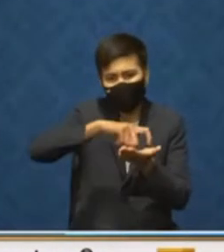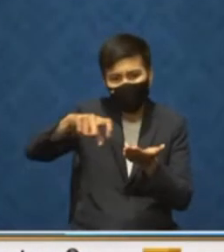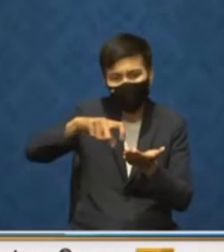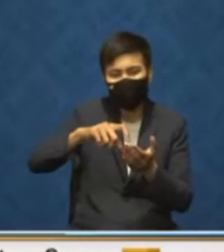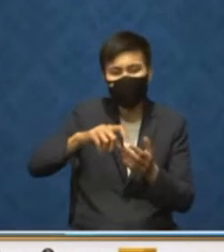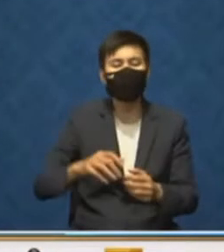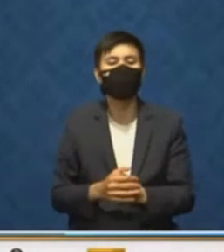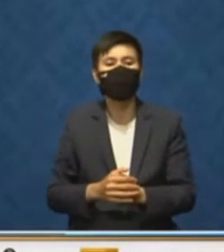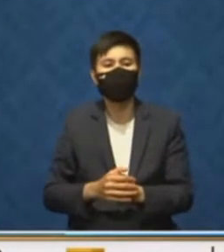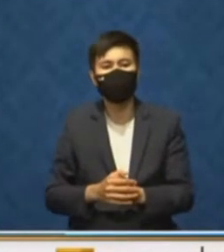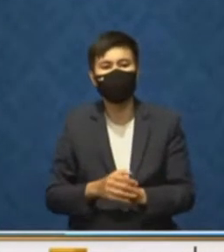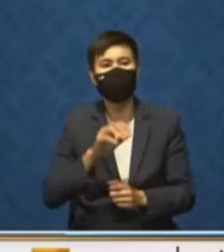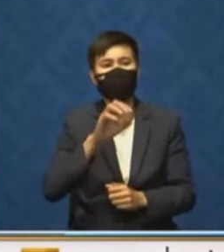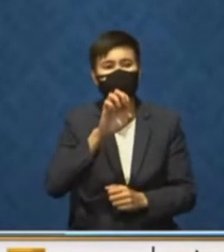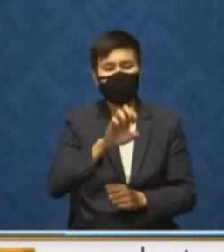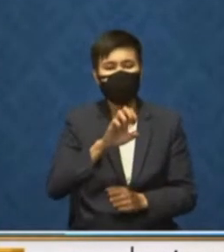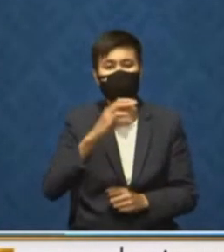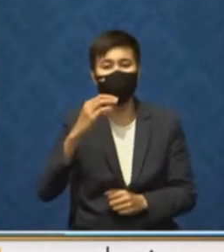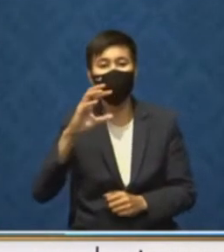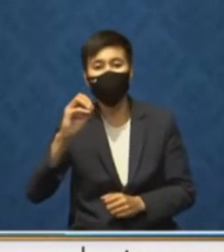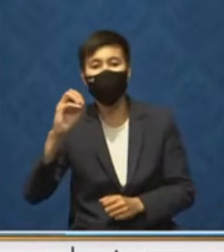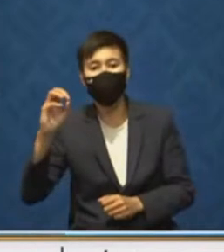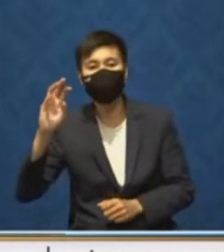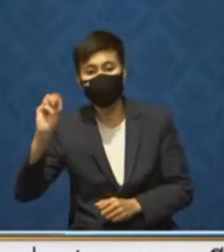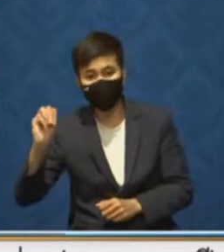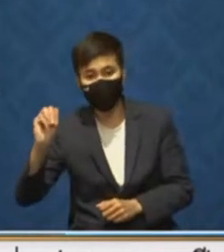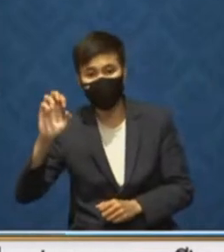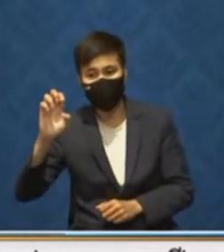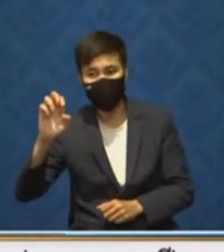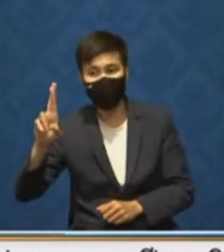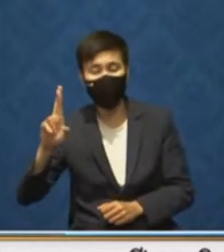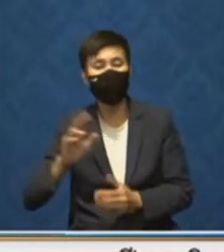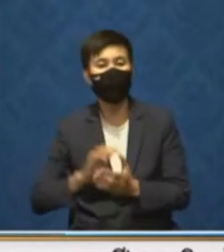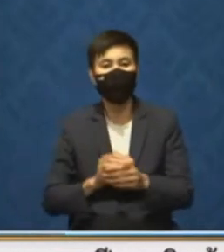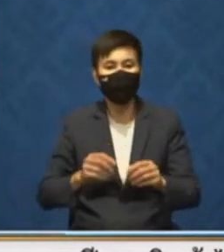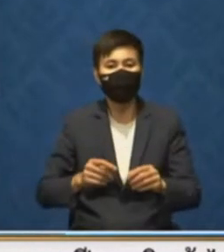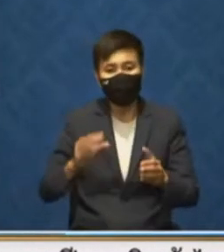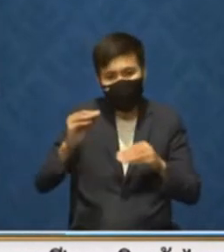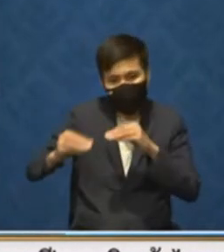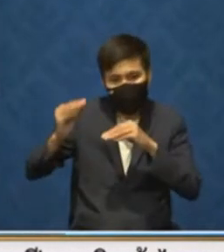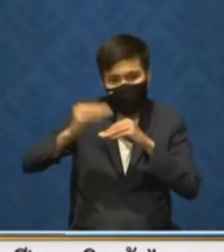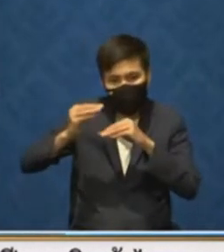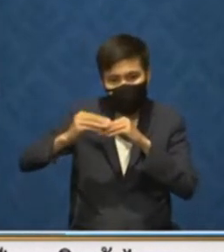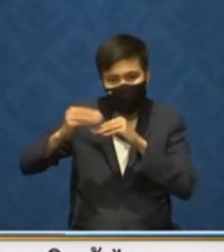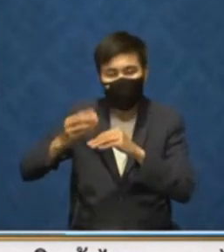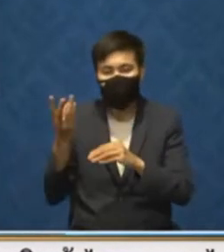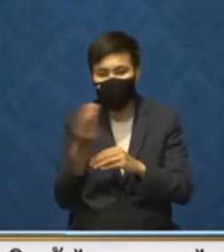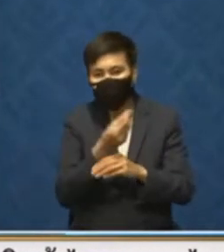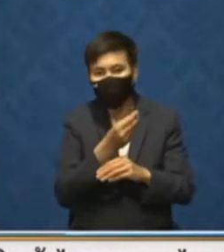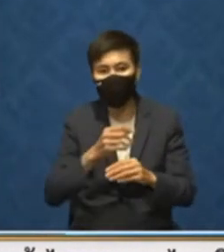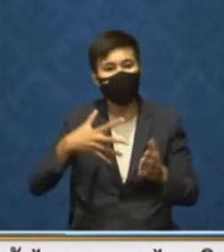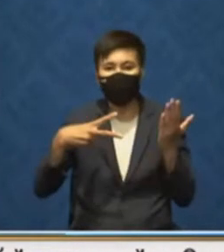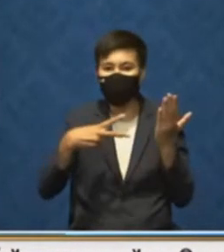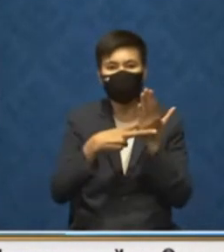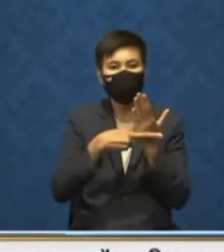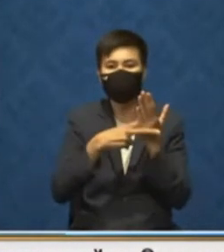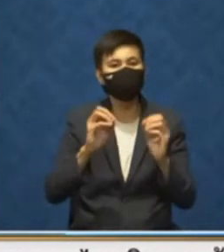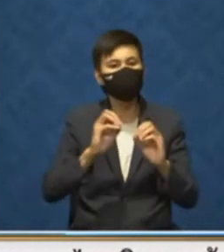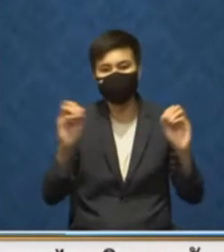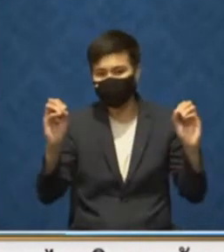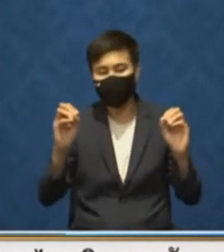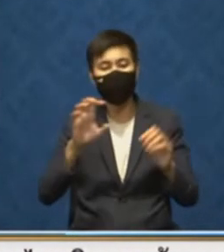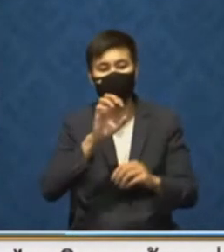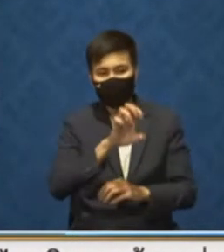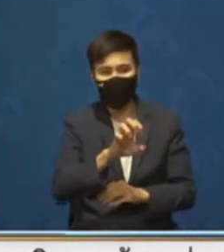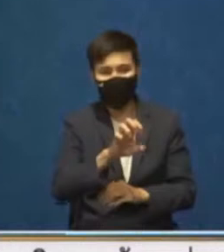อีคอมเมิร์ซดีต่อ Bankingขยายตัวอย่างรวดเร็วไม่ติดขัดแล้วมีการผลักดันแนวคิดแล้วอีเพลเม้นนะครับซึ่ง